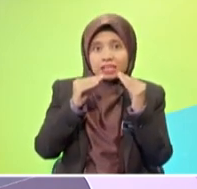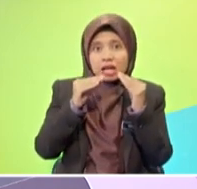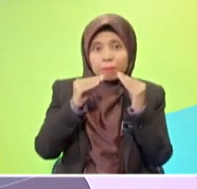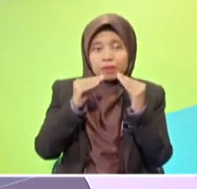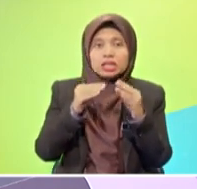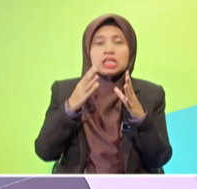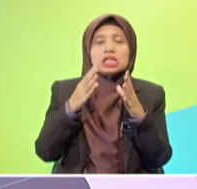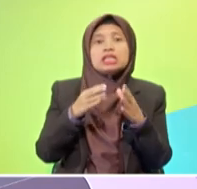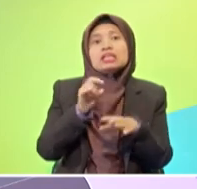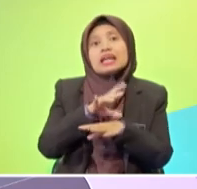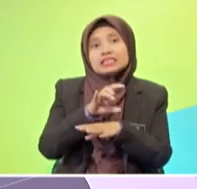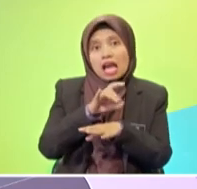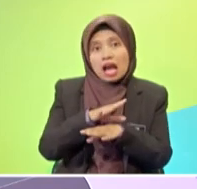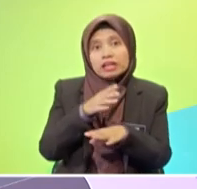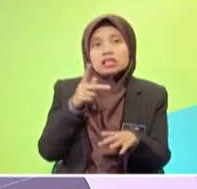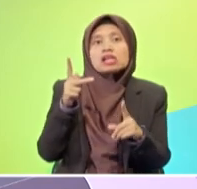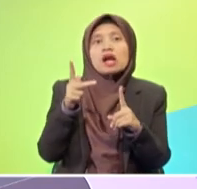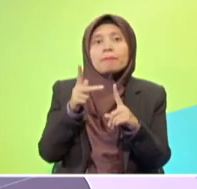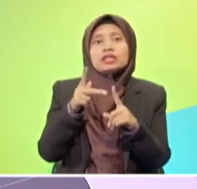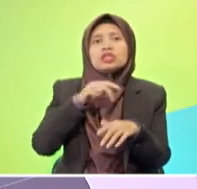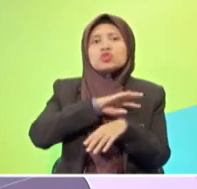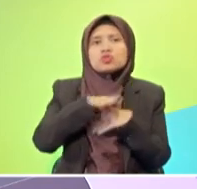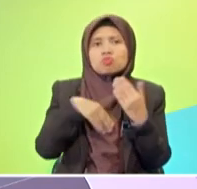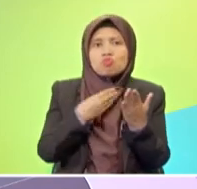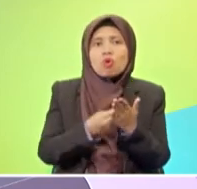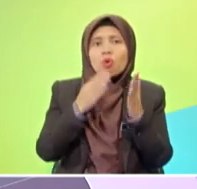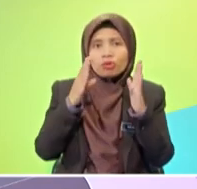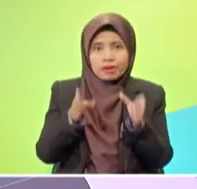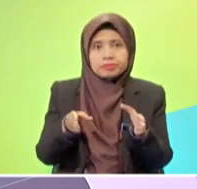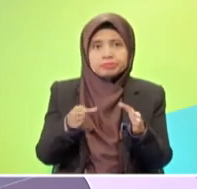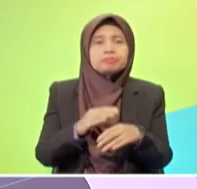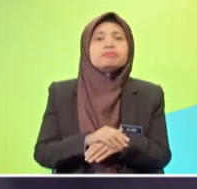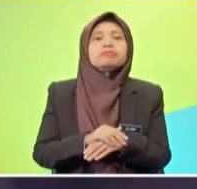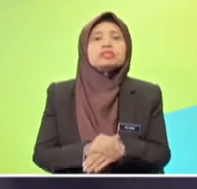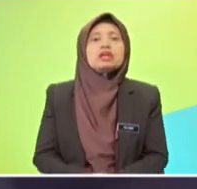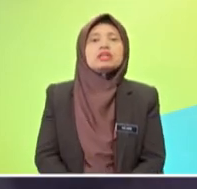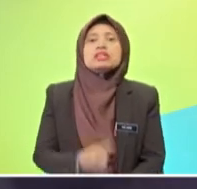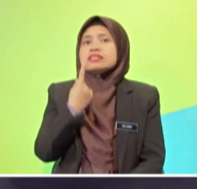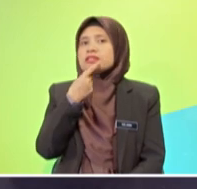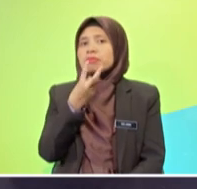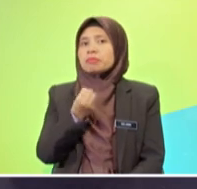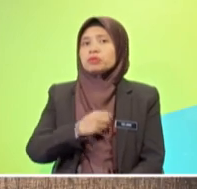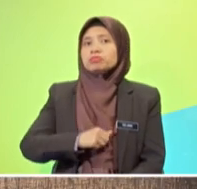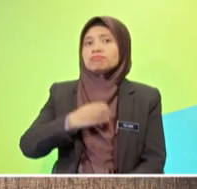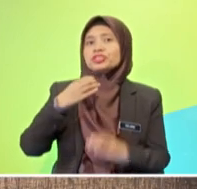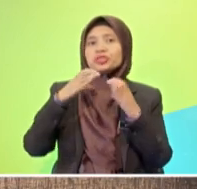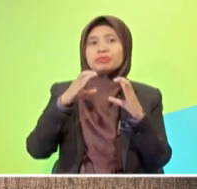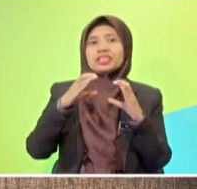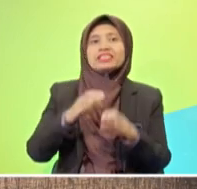mengulas maklumat daripada sudut nilai dan juga pengajaran bagi teks ini silahkan Siapa yang nak coba